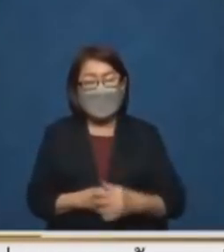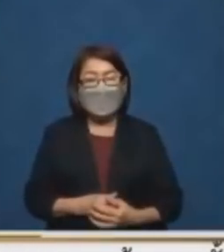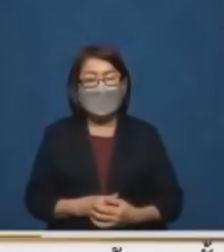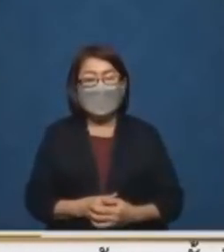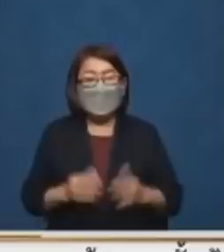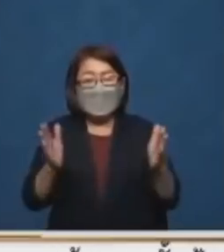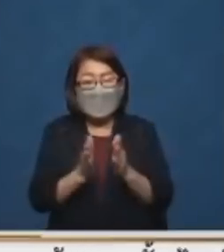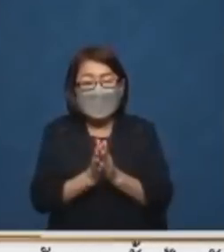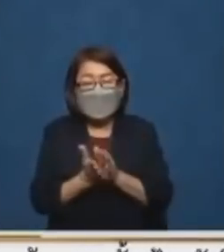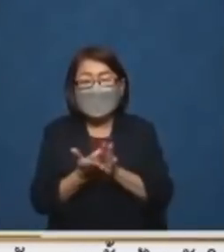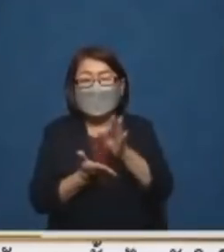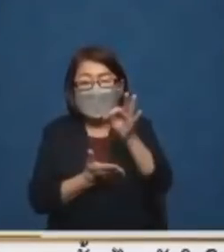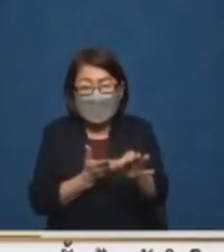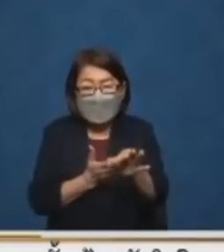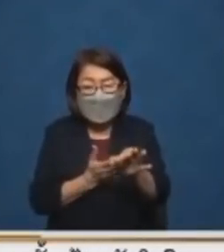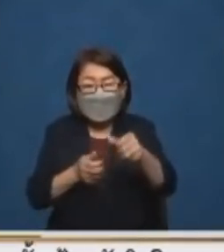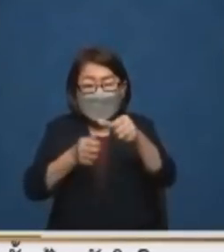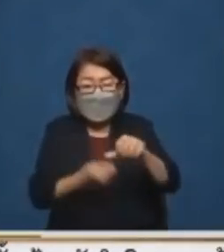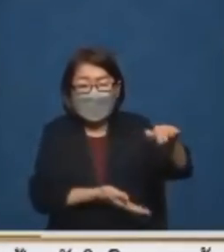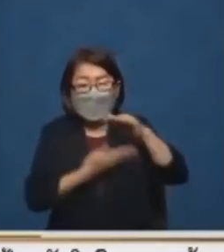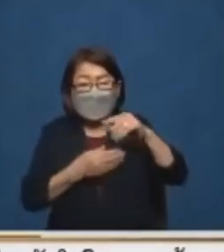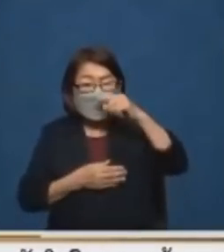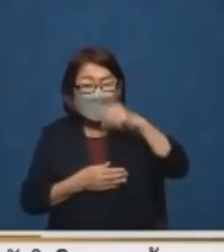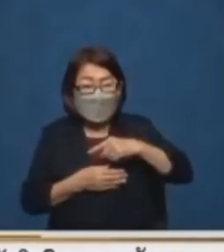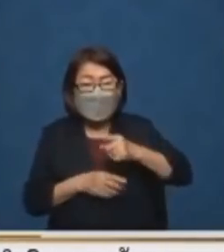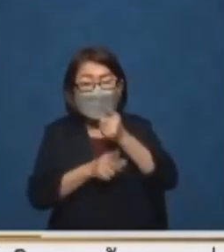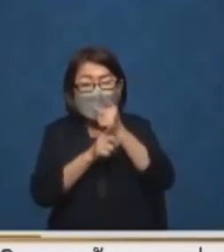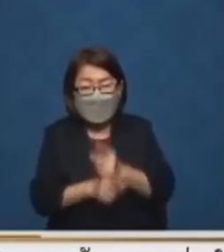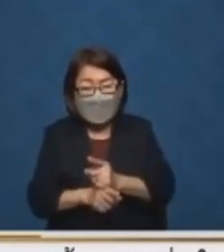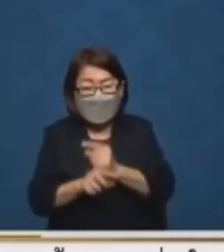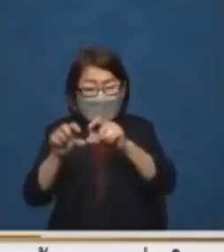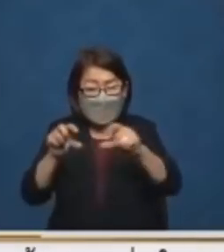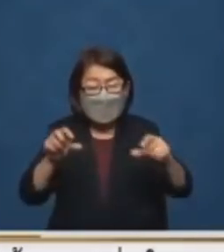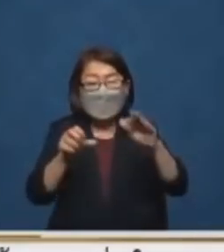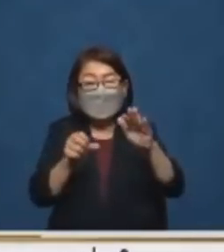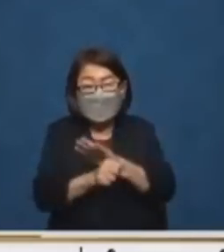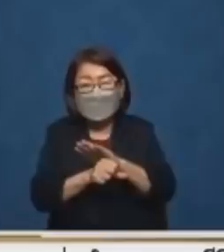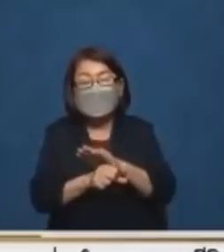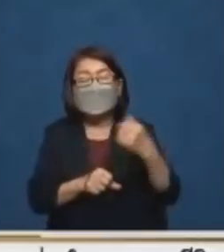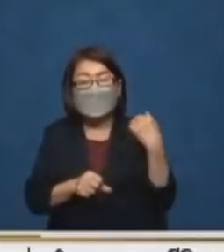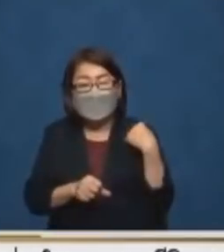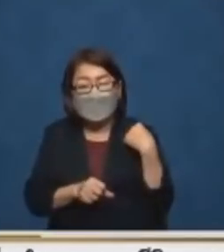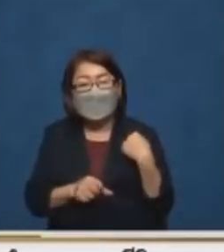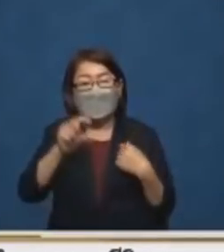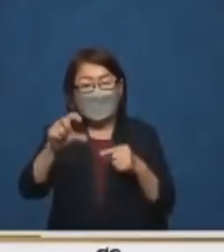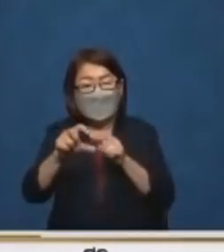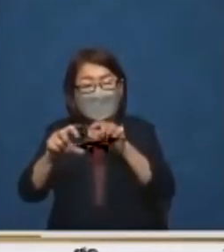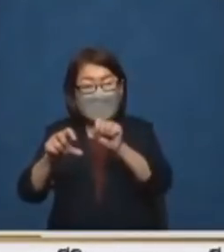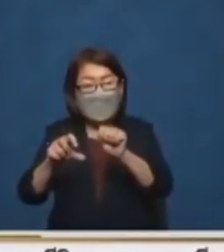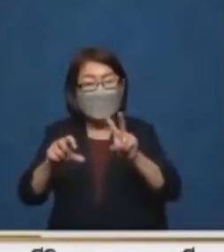รวมเป็นจัดซื้อประเทศไทยถ้าครบตามที่ทานต้การนะครับจะมีชินวักคอยู่ทั้หมด 31.